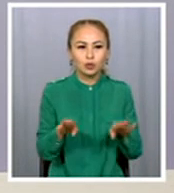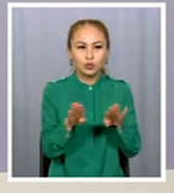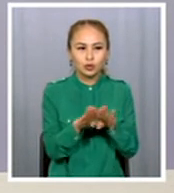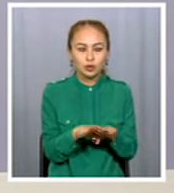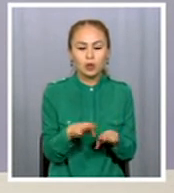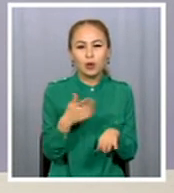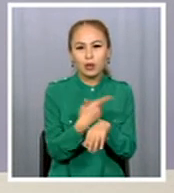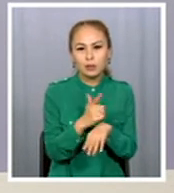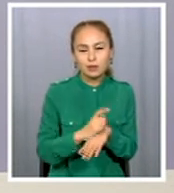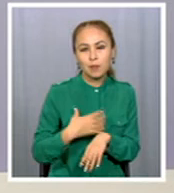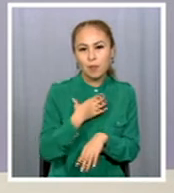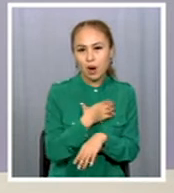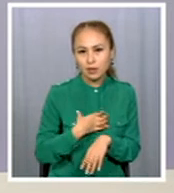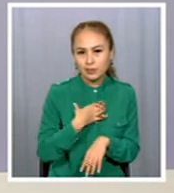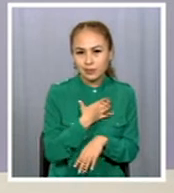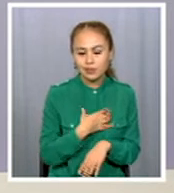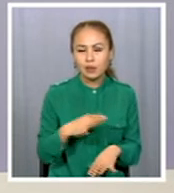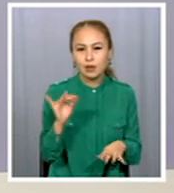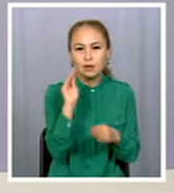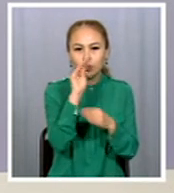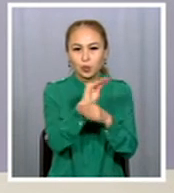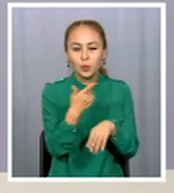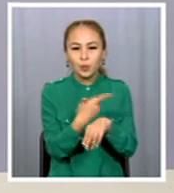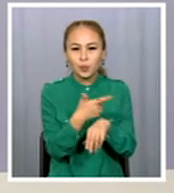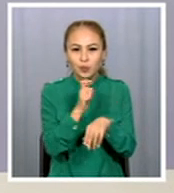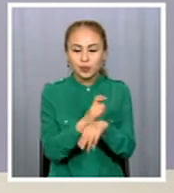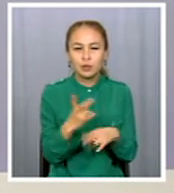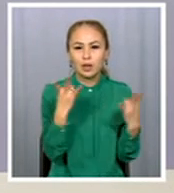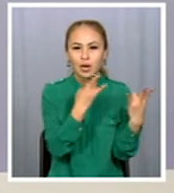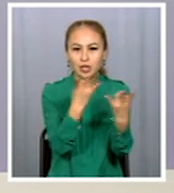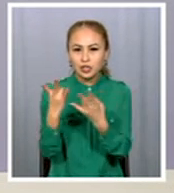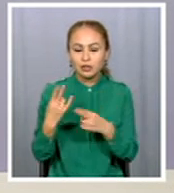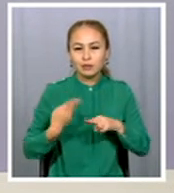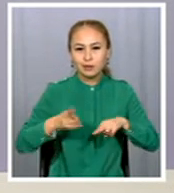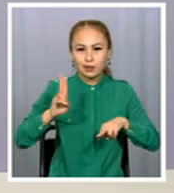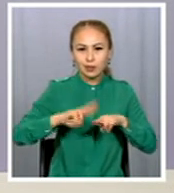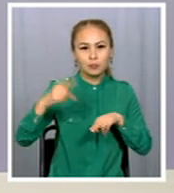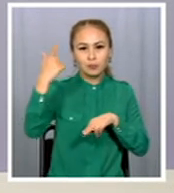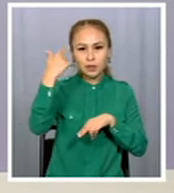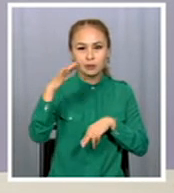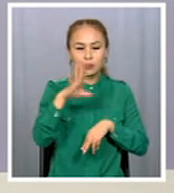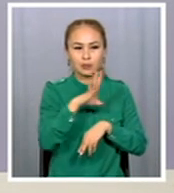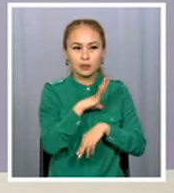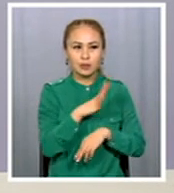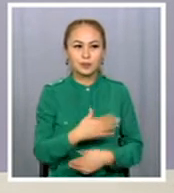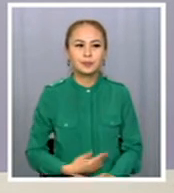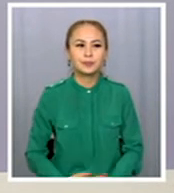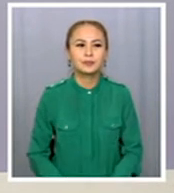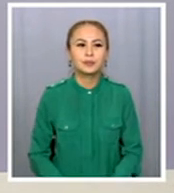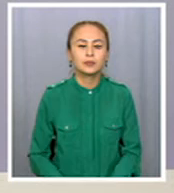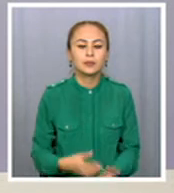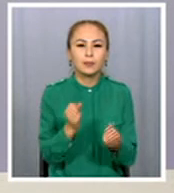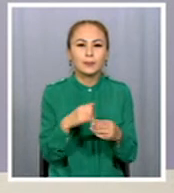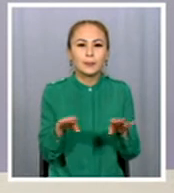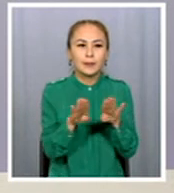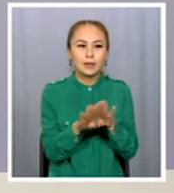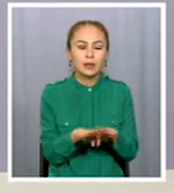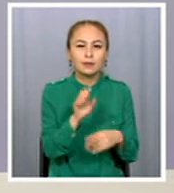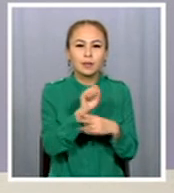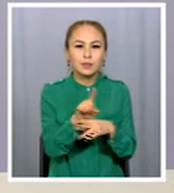аса маңызды әрі өте қажет екенін білдіңіздер. Ал енді